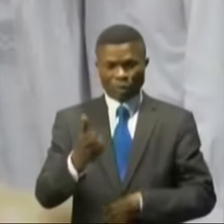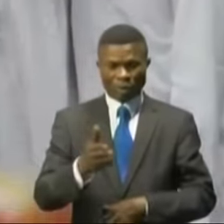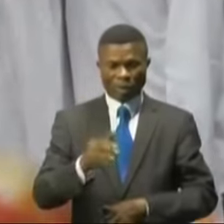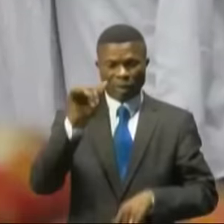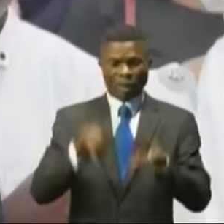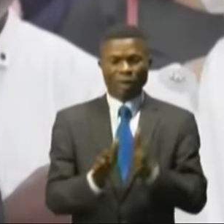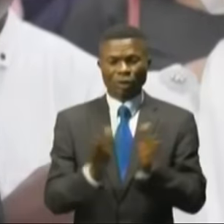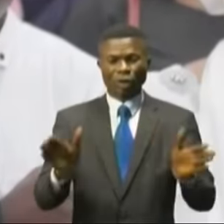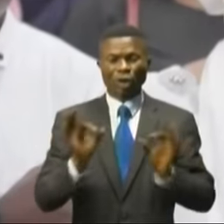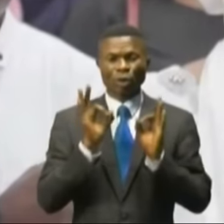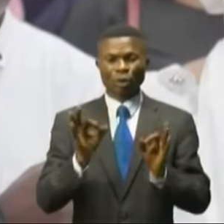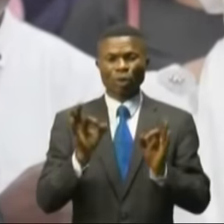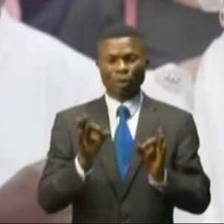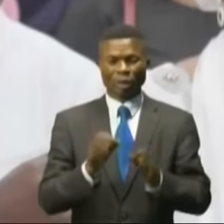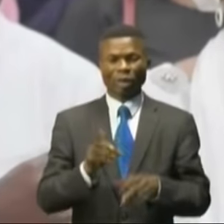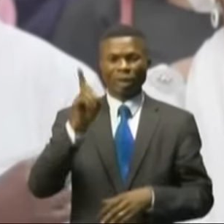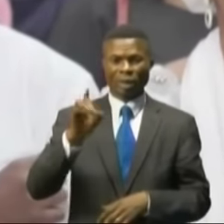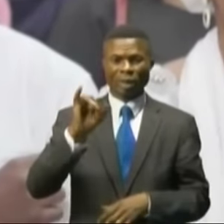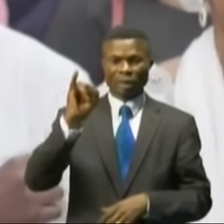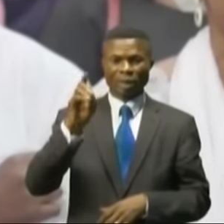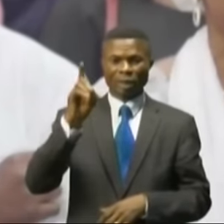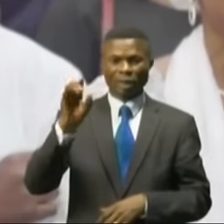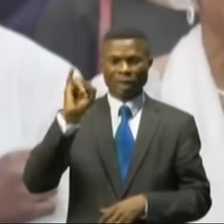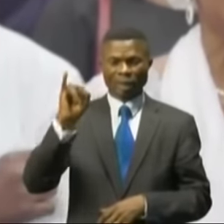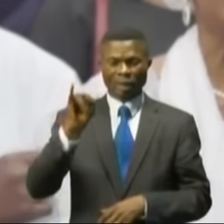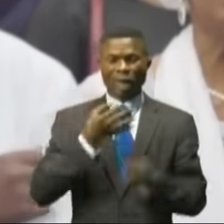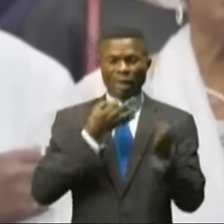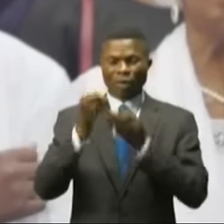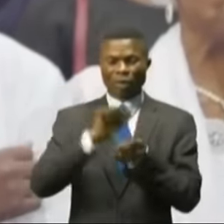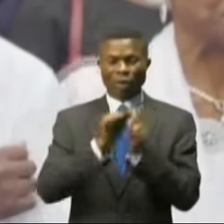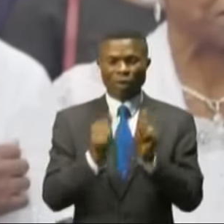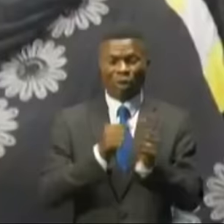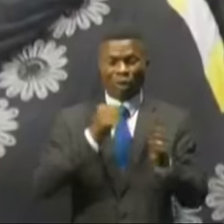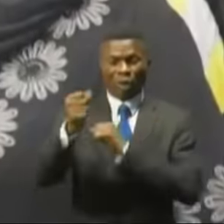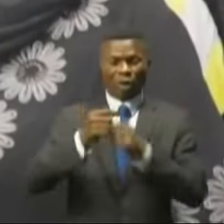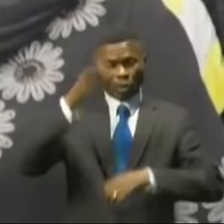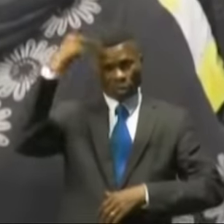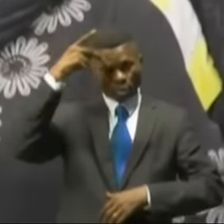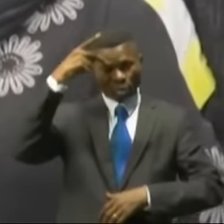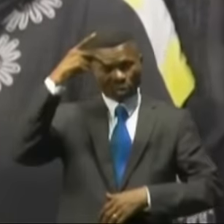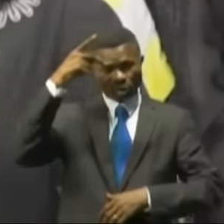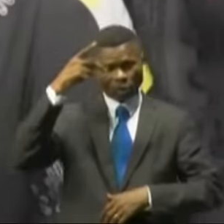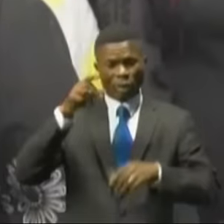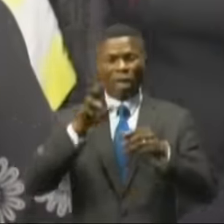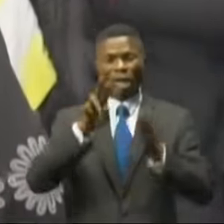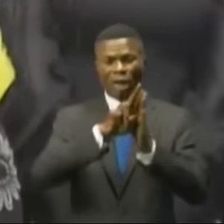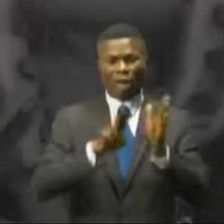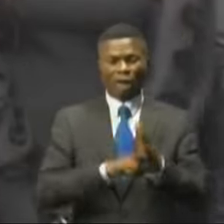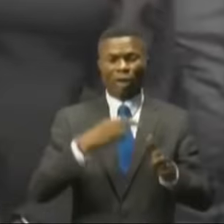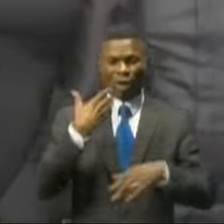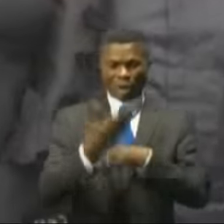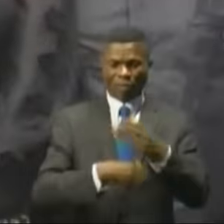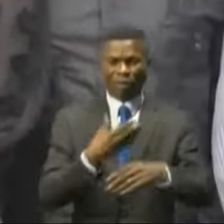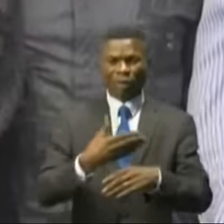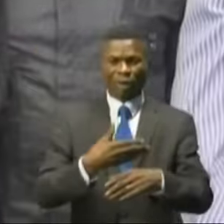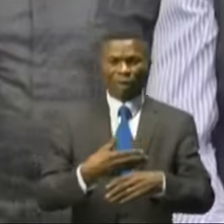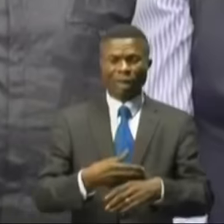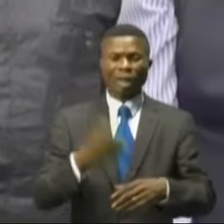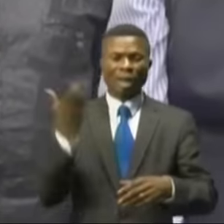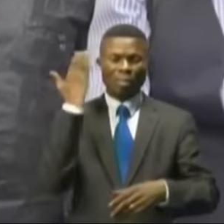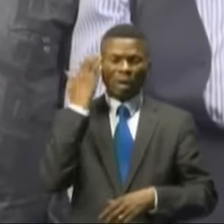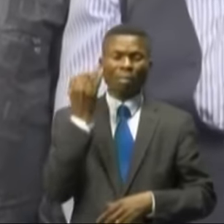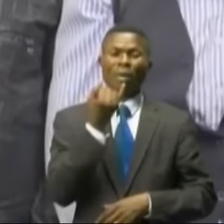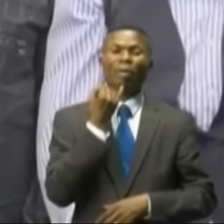secrétaire général, Didier Mazenga Mukanzu, est revenu sur les combats politiques et les rôles joués par Logi